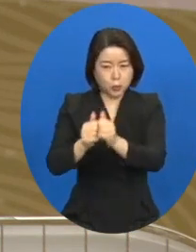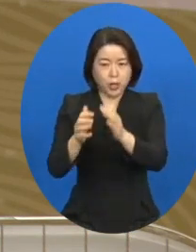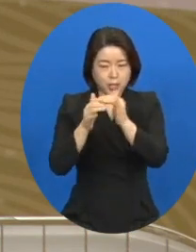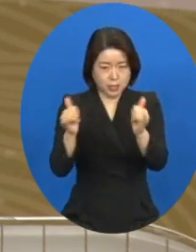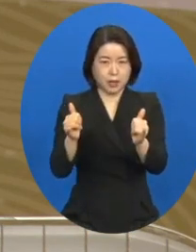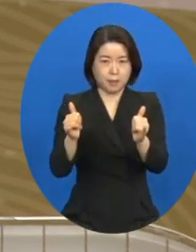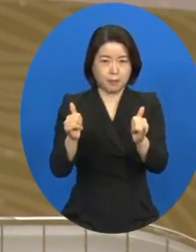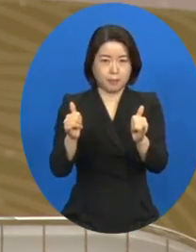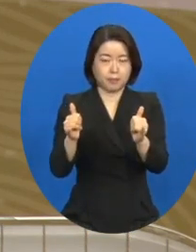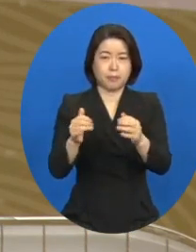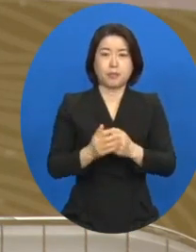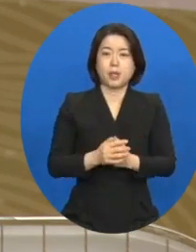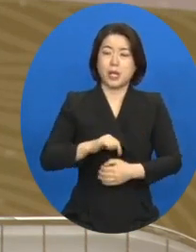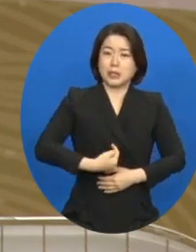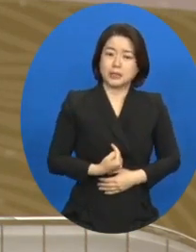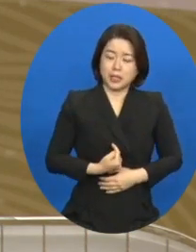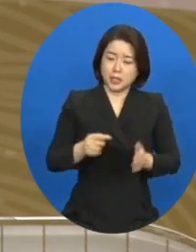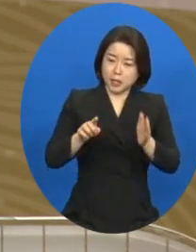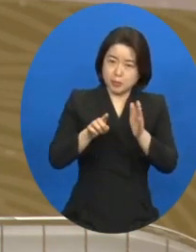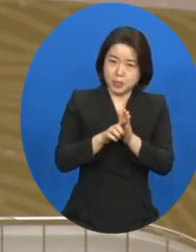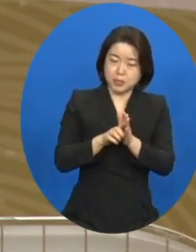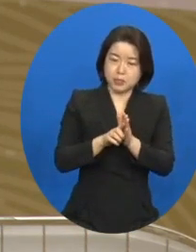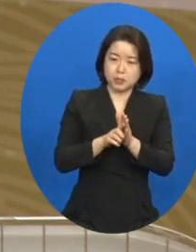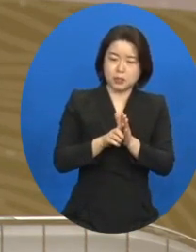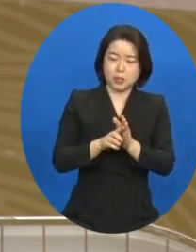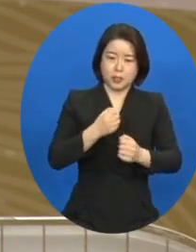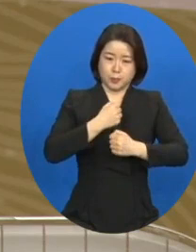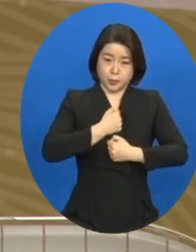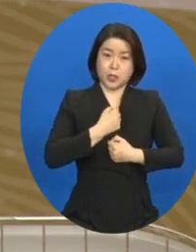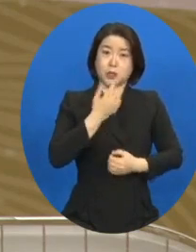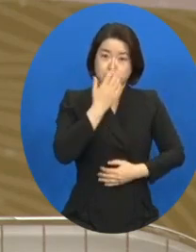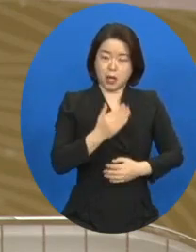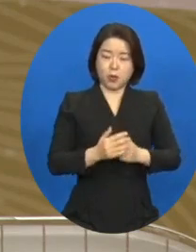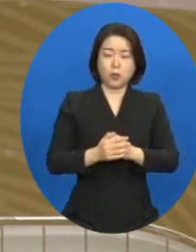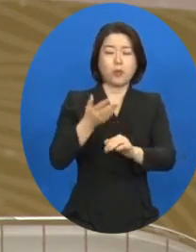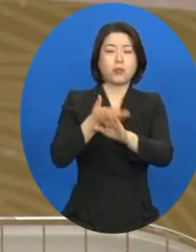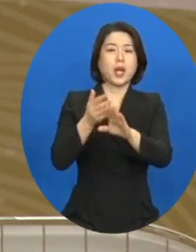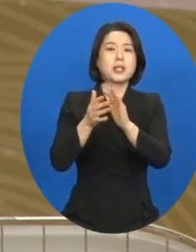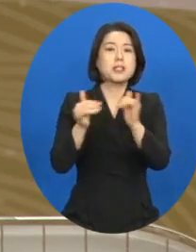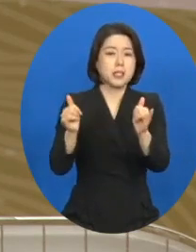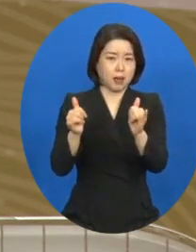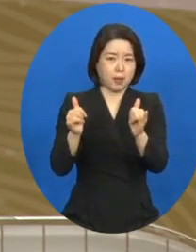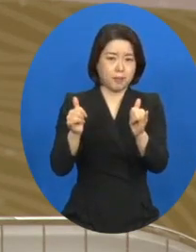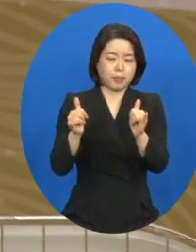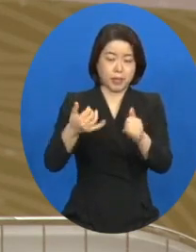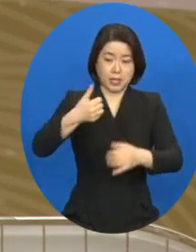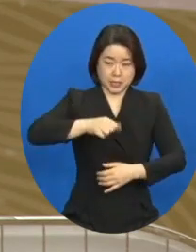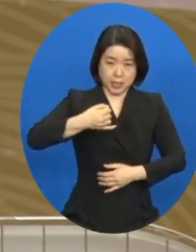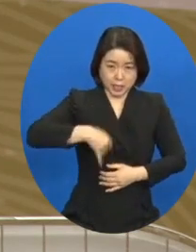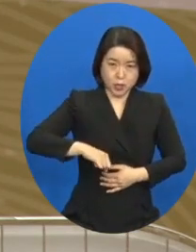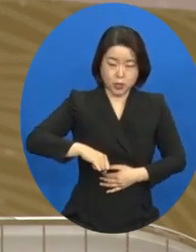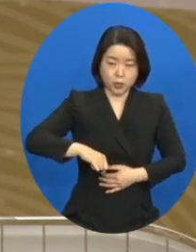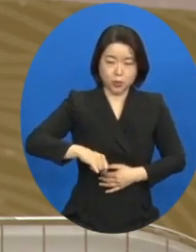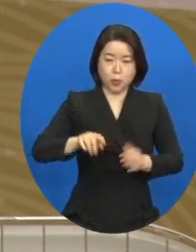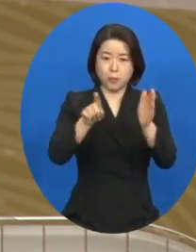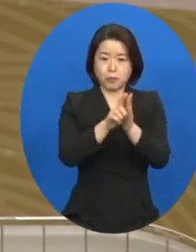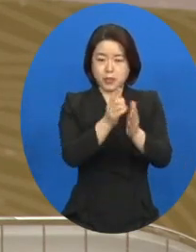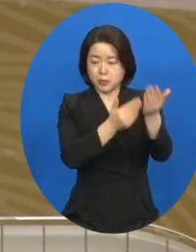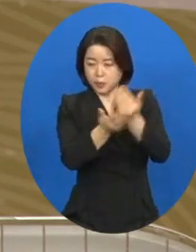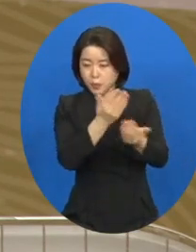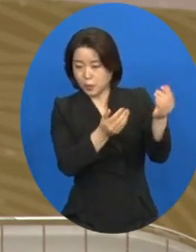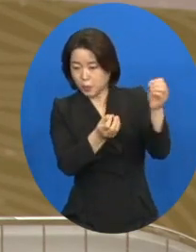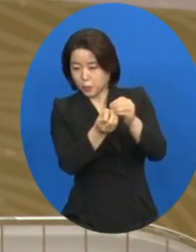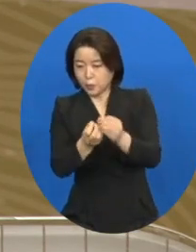사람은 자기가 믿음을 지킬 뿐만 아니고 다른 사람에게도 자녀들에게도 믿음을 전해줘요.